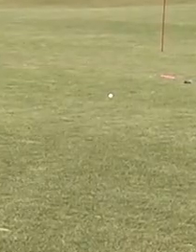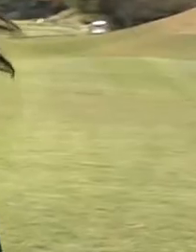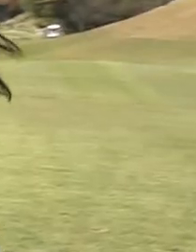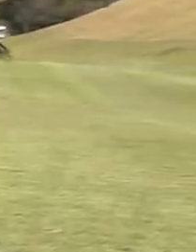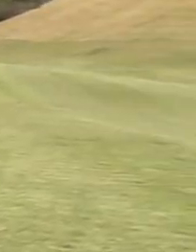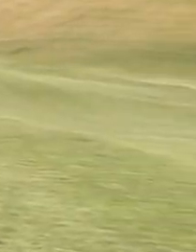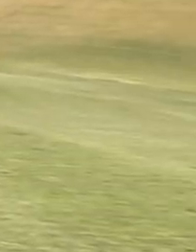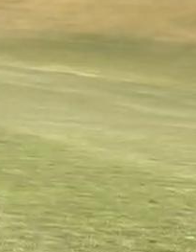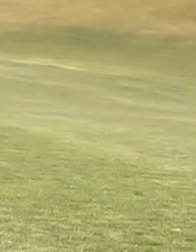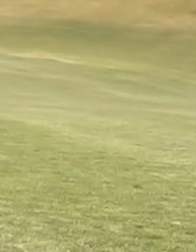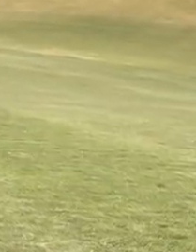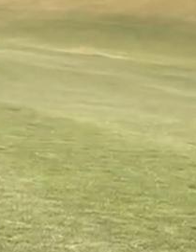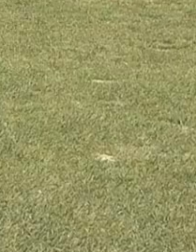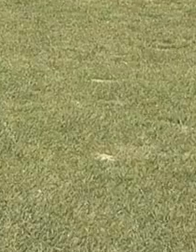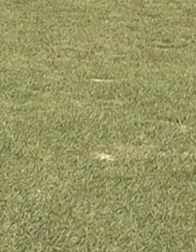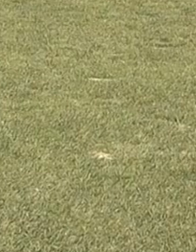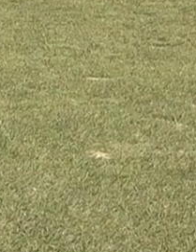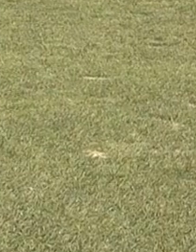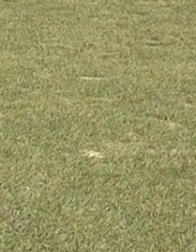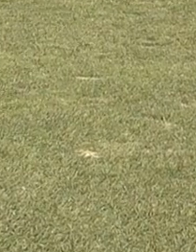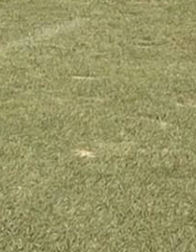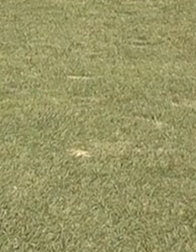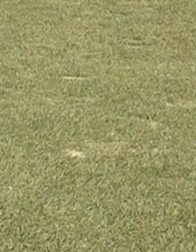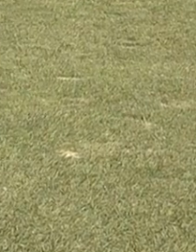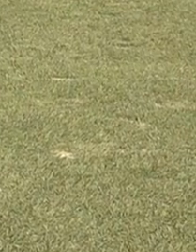샷! 샷! 왼쪽.